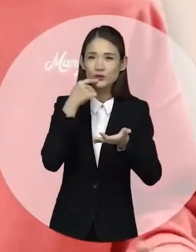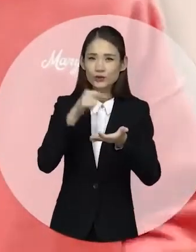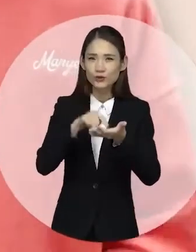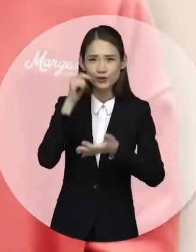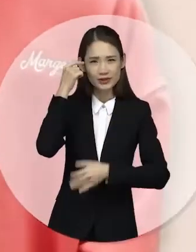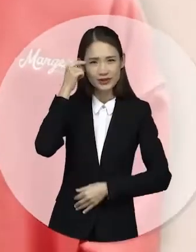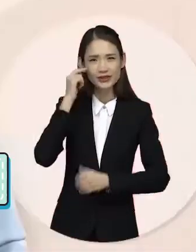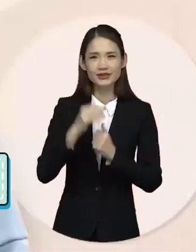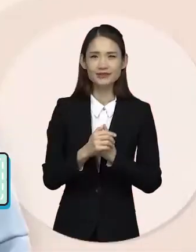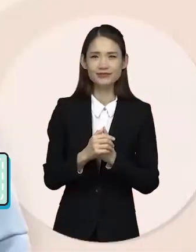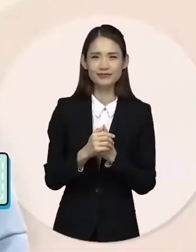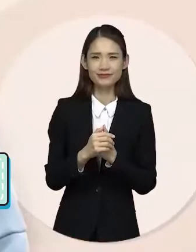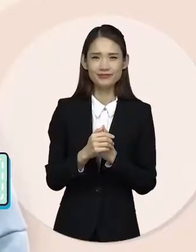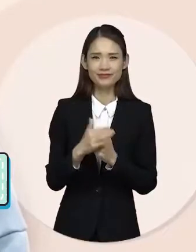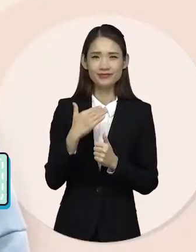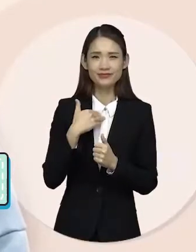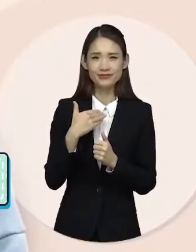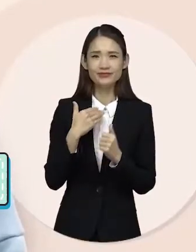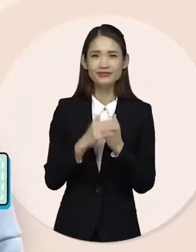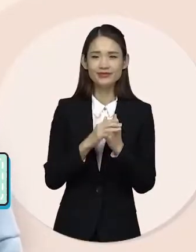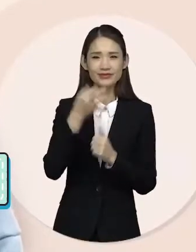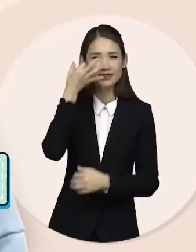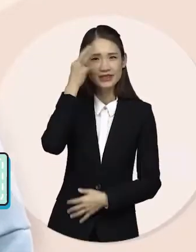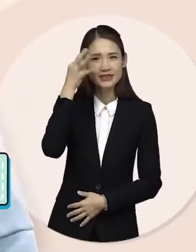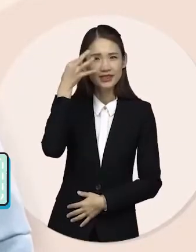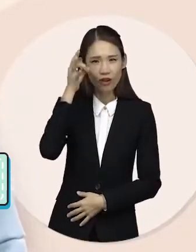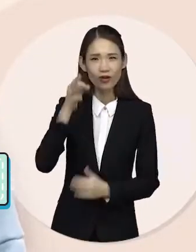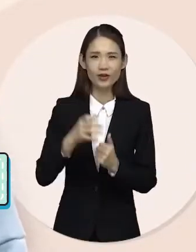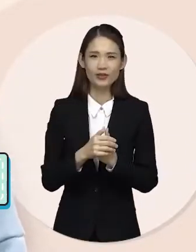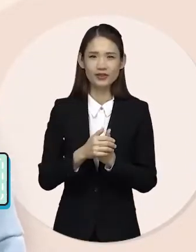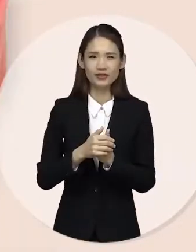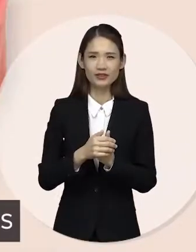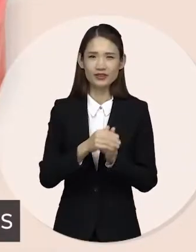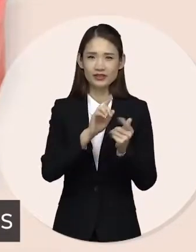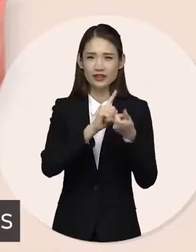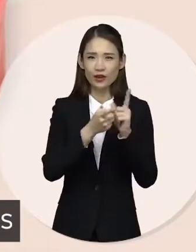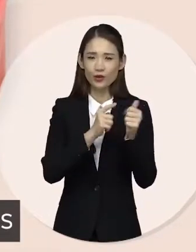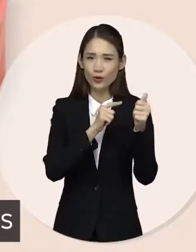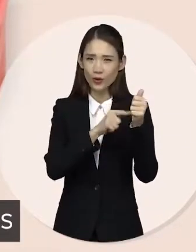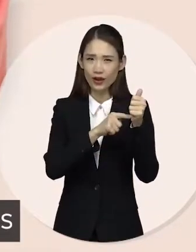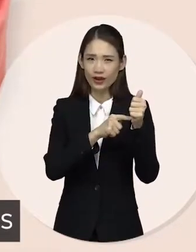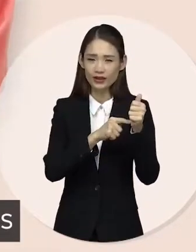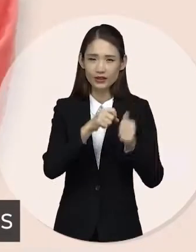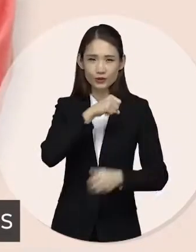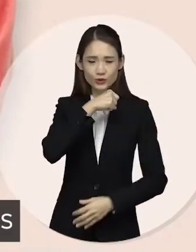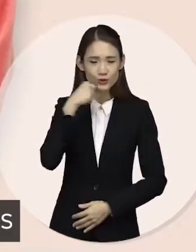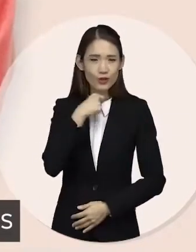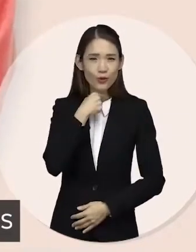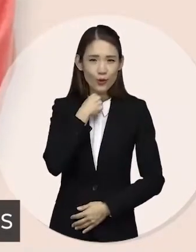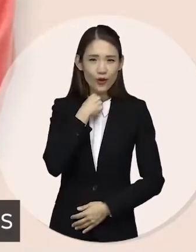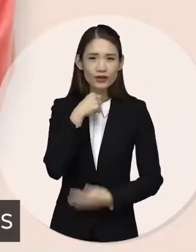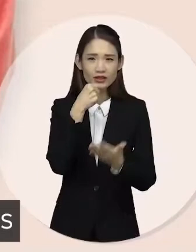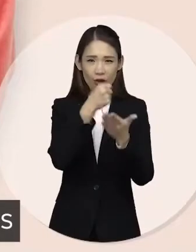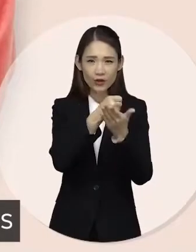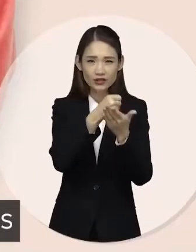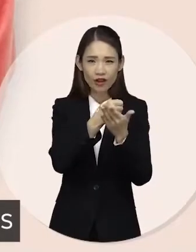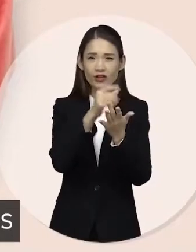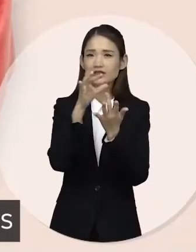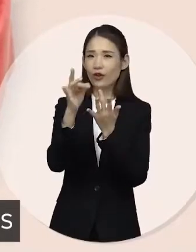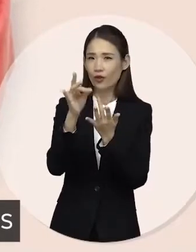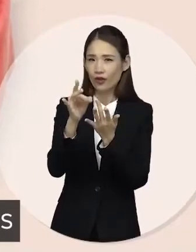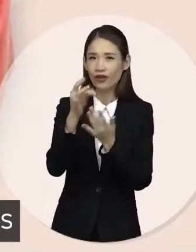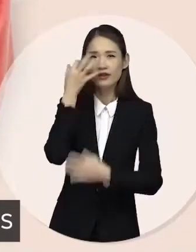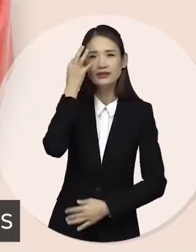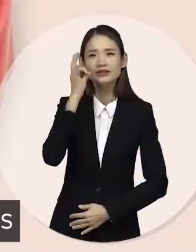쉽게 생각하는 거지. 저는 인정인 것 같아요. 상대방의 취향이나 결정이나